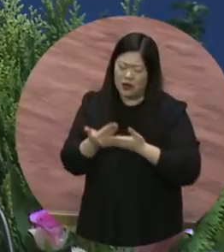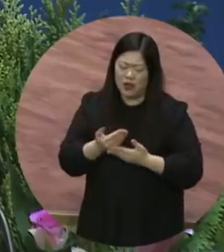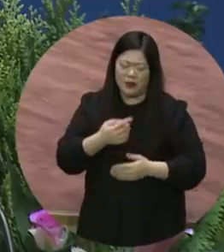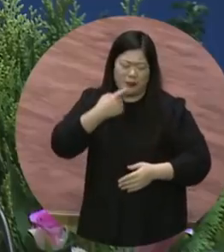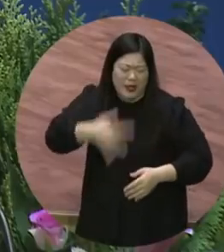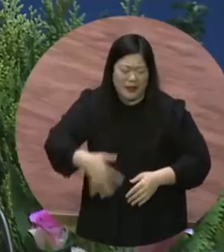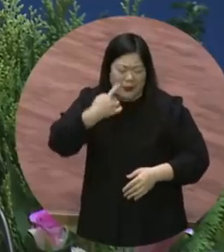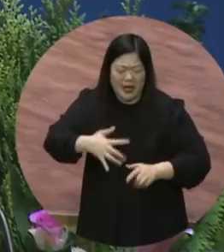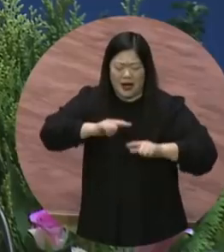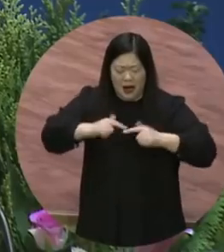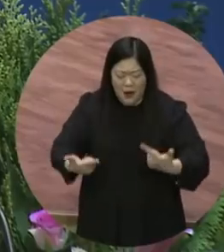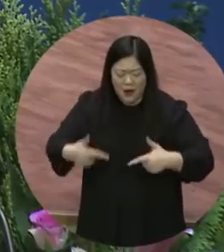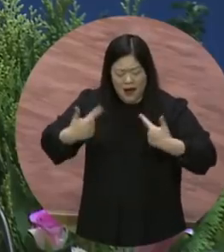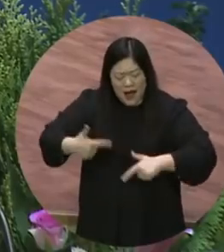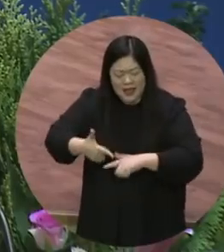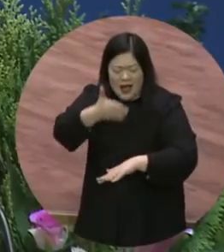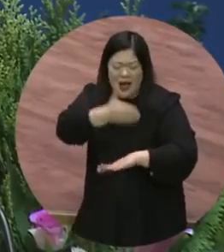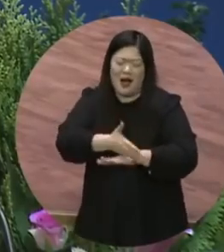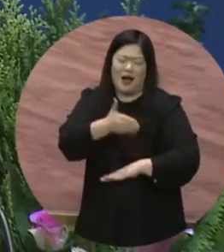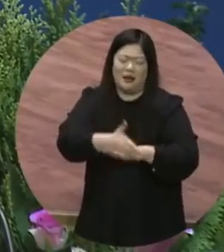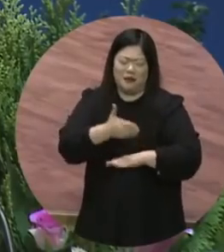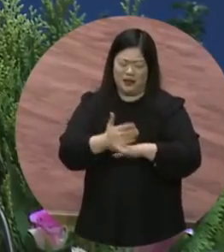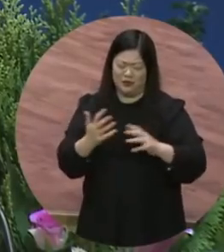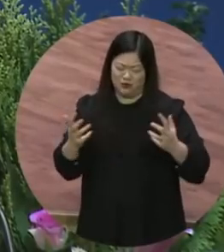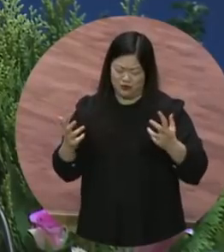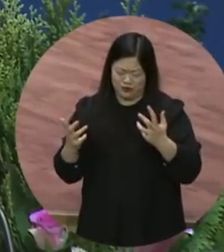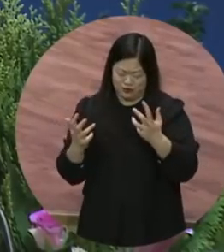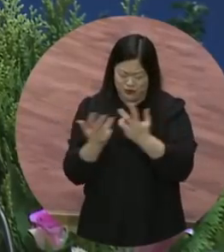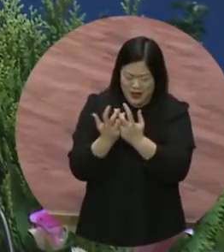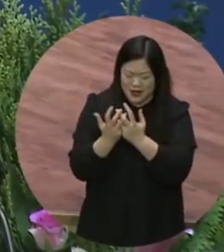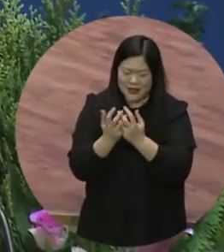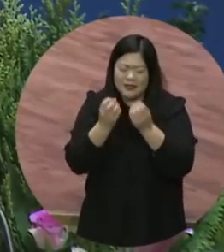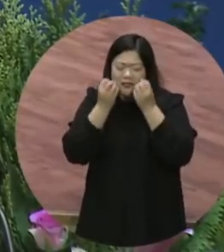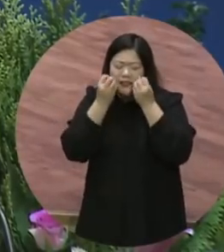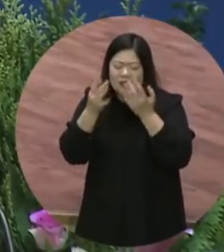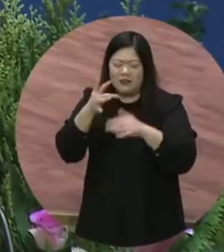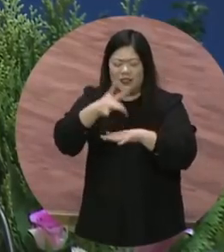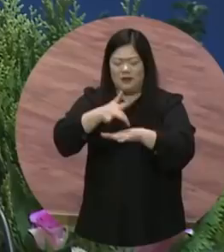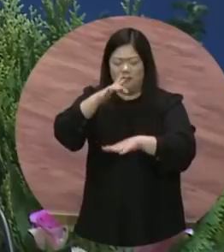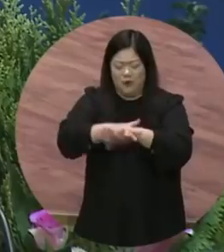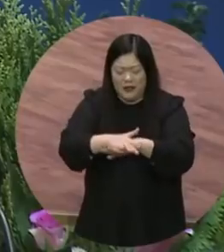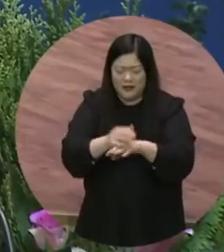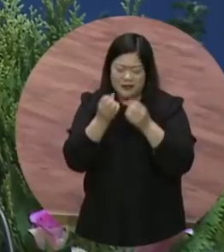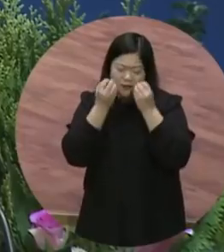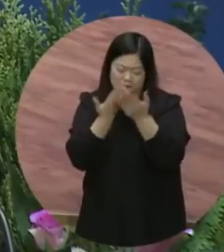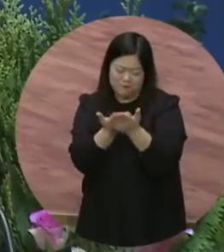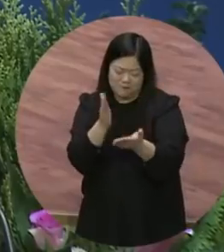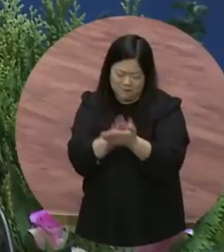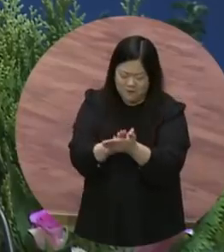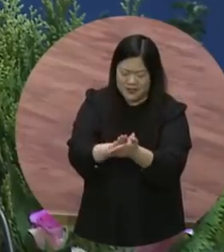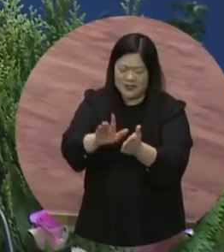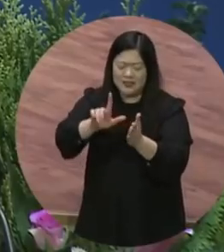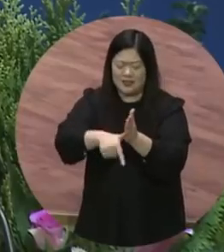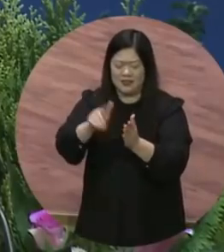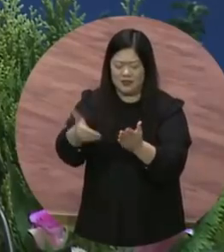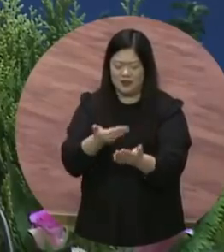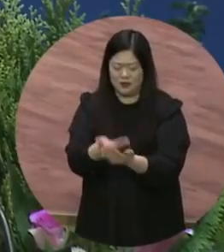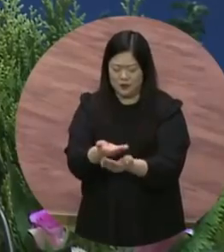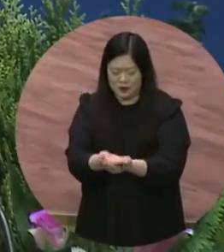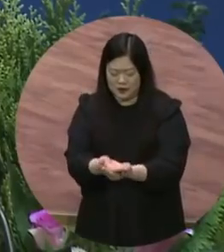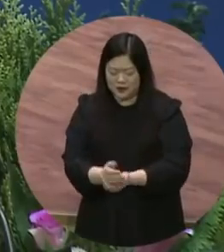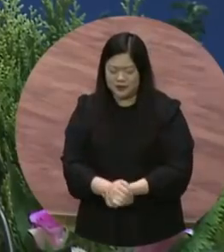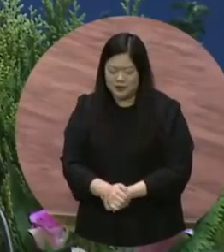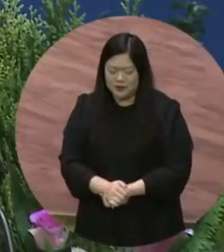늘 감사가 넘치는, 늘 언약 속에서 세트를 바꾸는 갱신과 개혁의 응답이 있게 하여